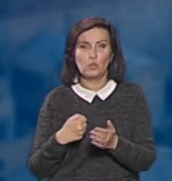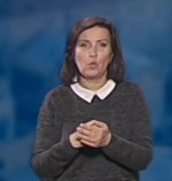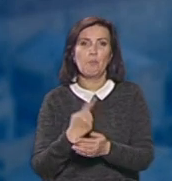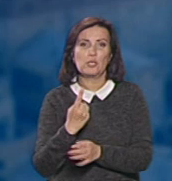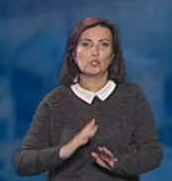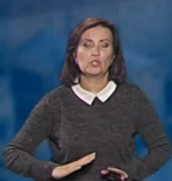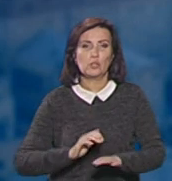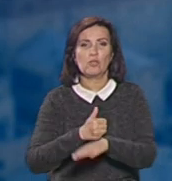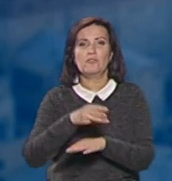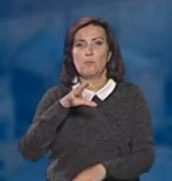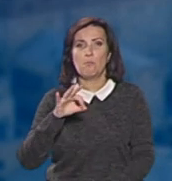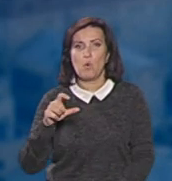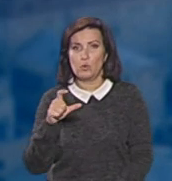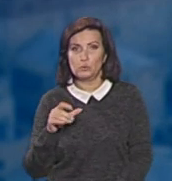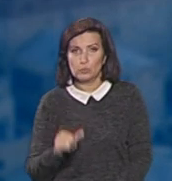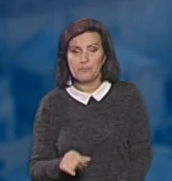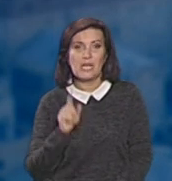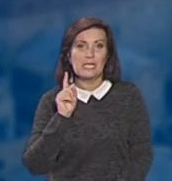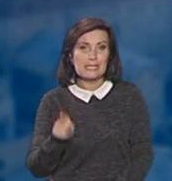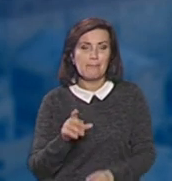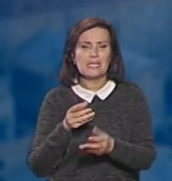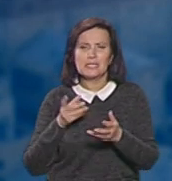заступника голови МОЗу Андрія Семиволоса. Там їх